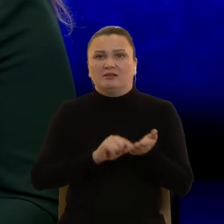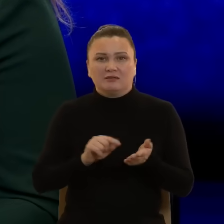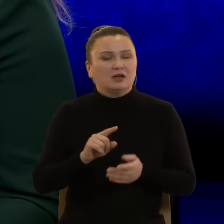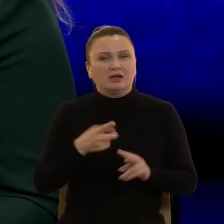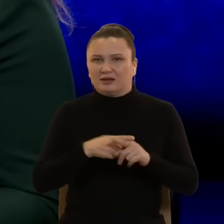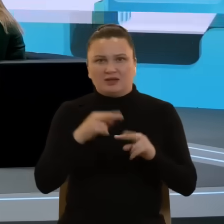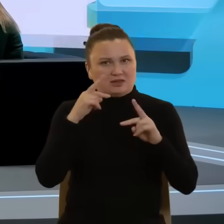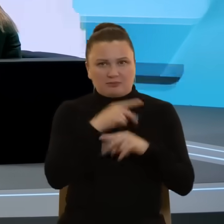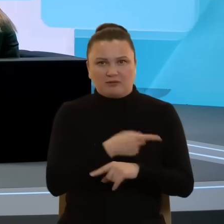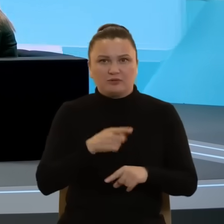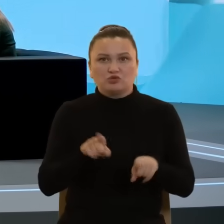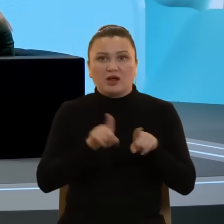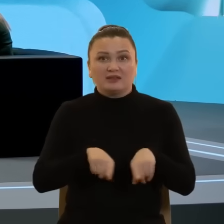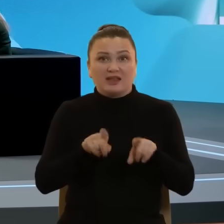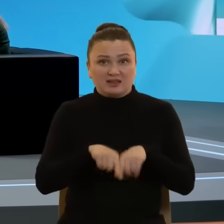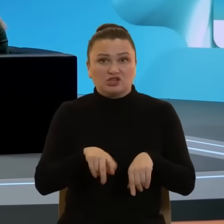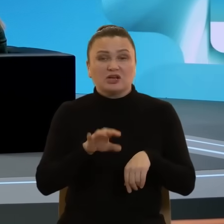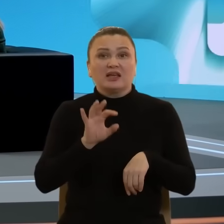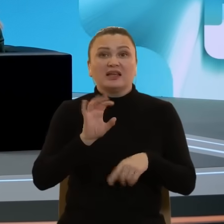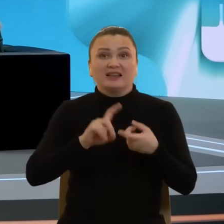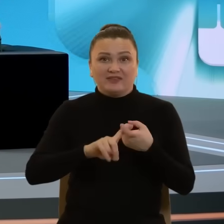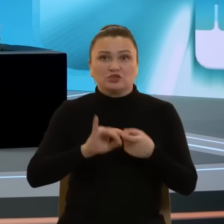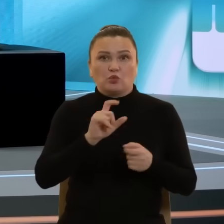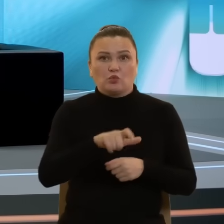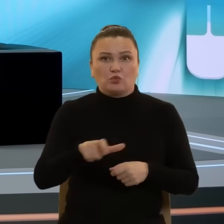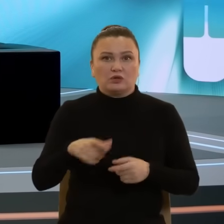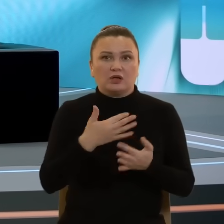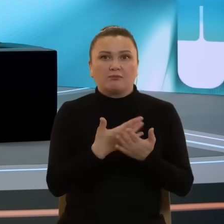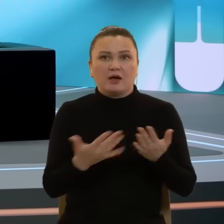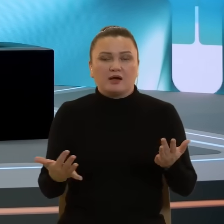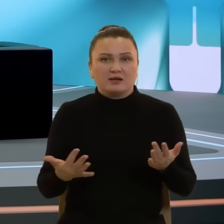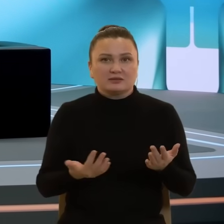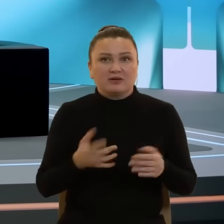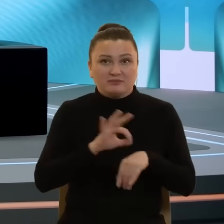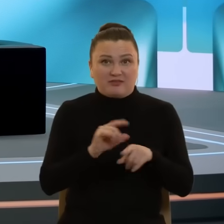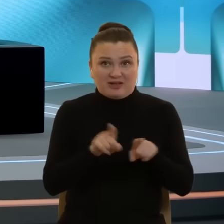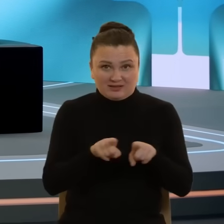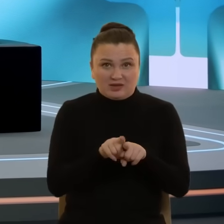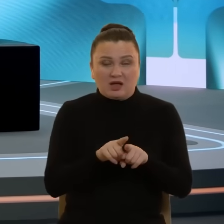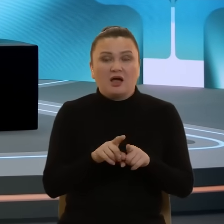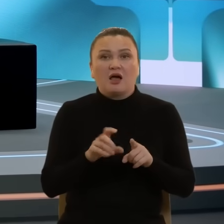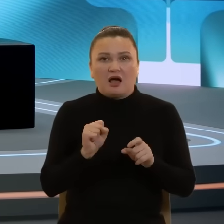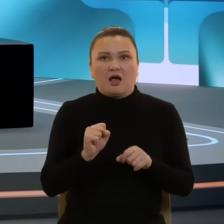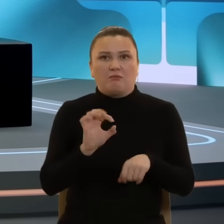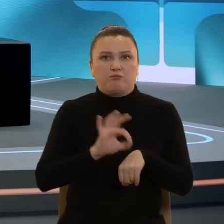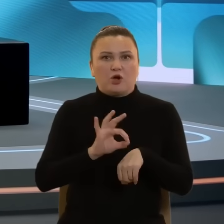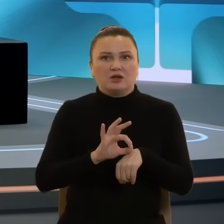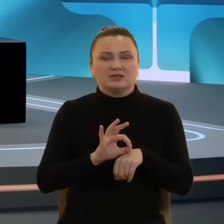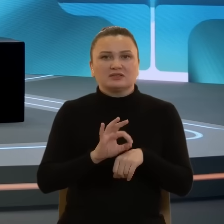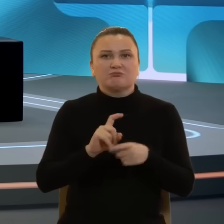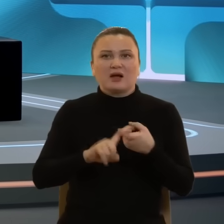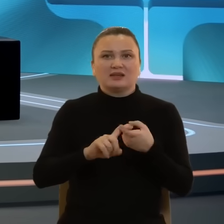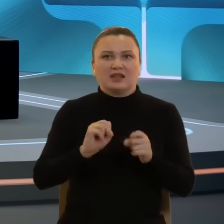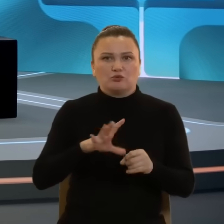неправильный путь. Потому что одна и та же инфекция у разных людей может вызываться, одно и то же заболевание может вызываться разными бактериями